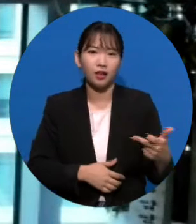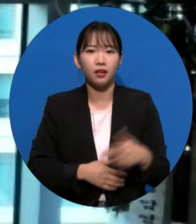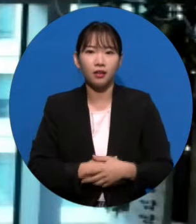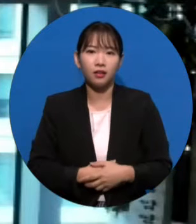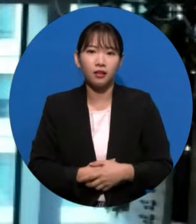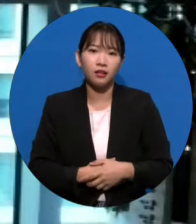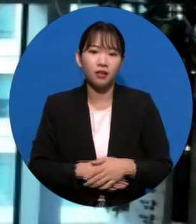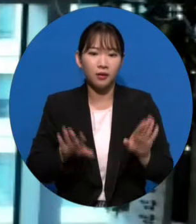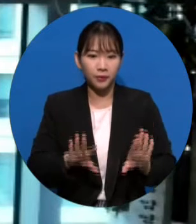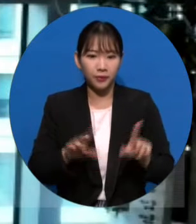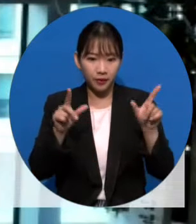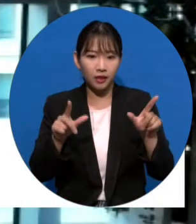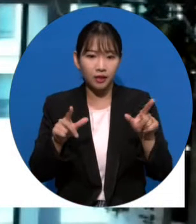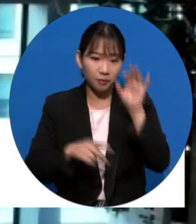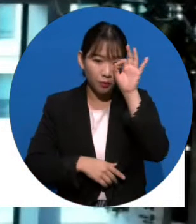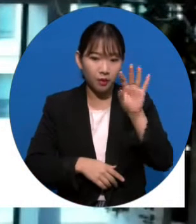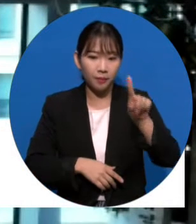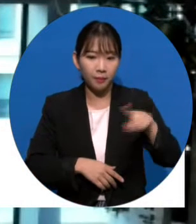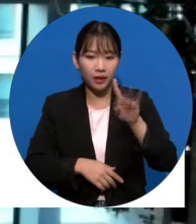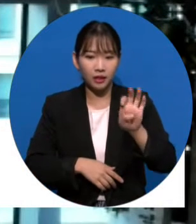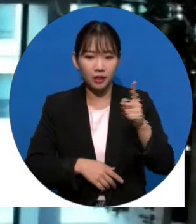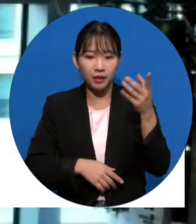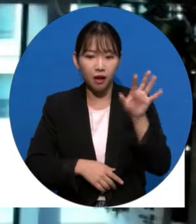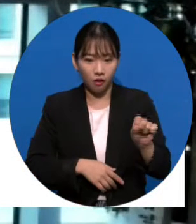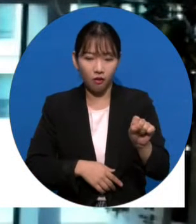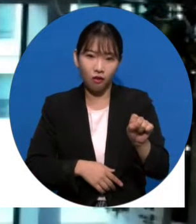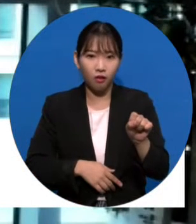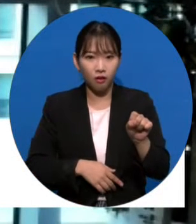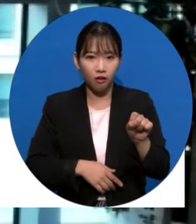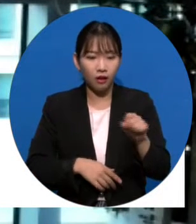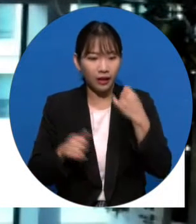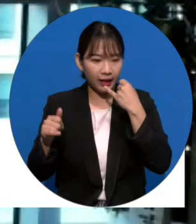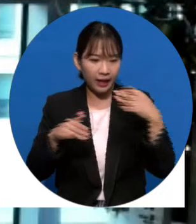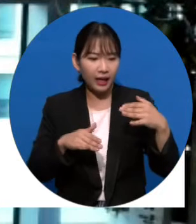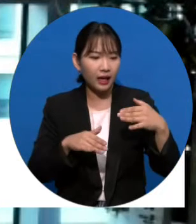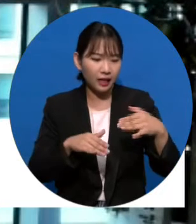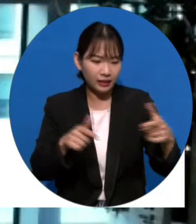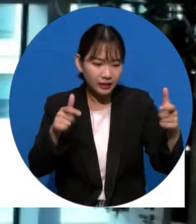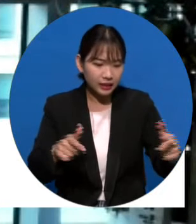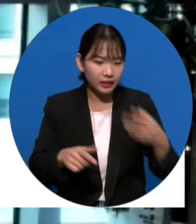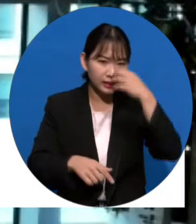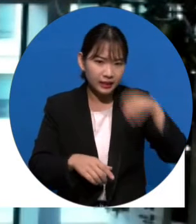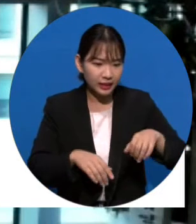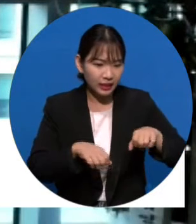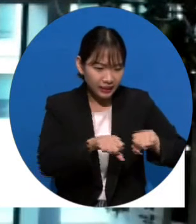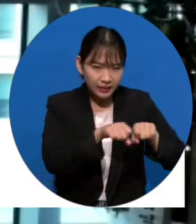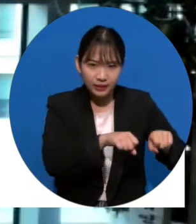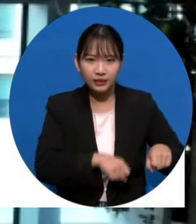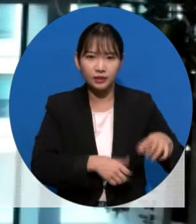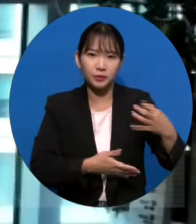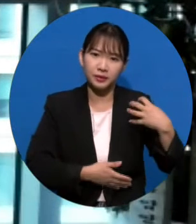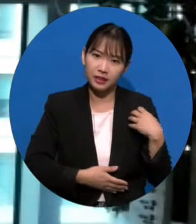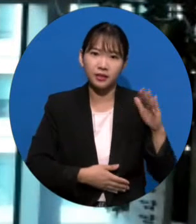있어서 금년은 보니까 141억 정도를 이 해안가 쓰레기를 처리하는 데 전라남 도가 부담을